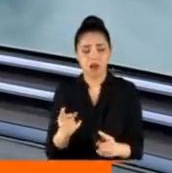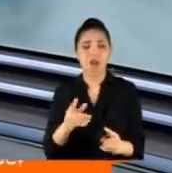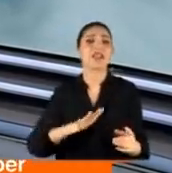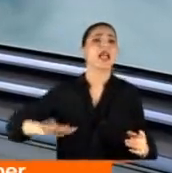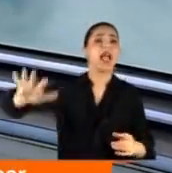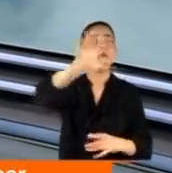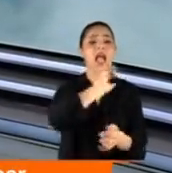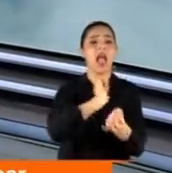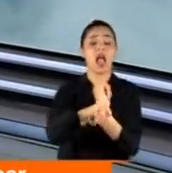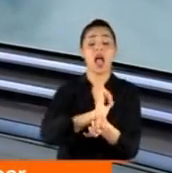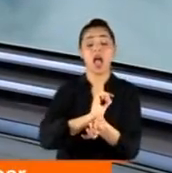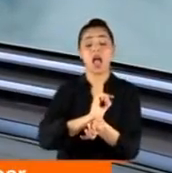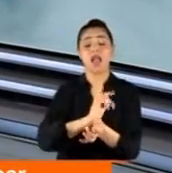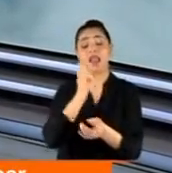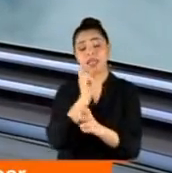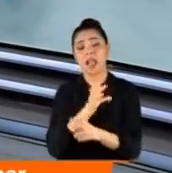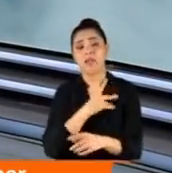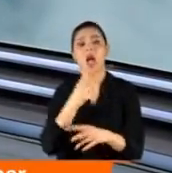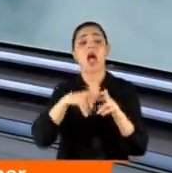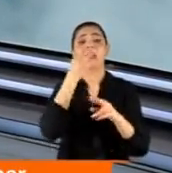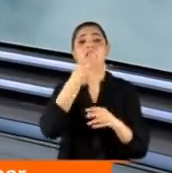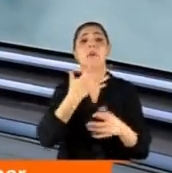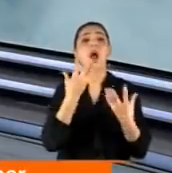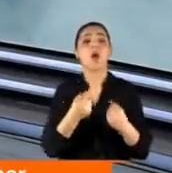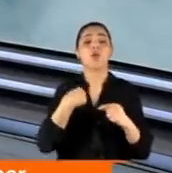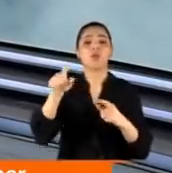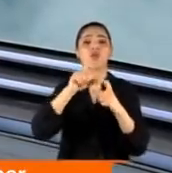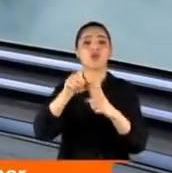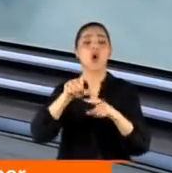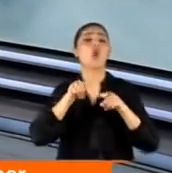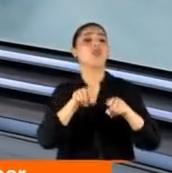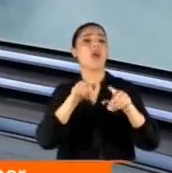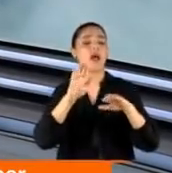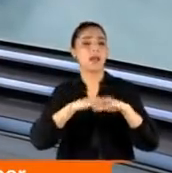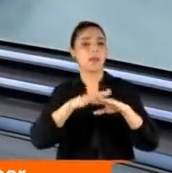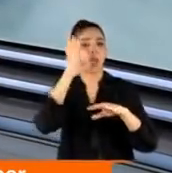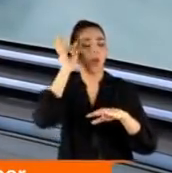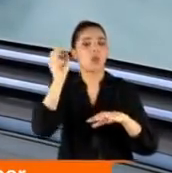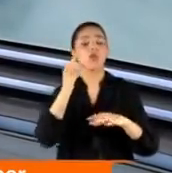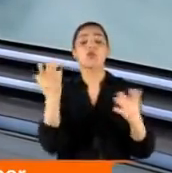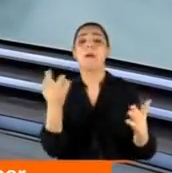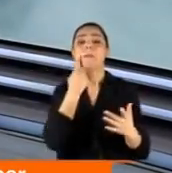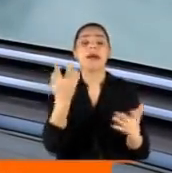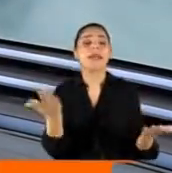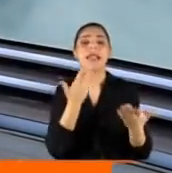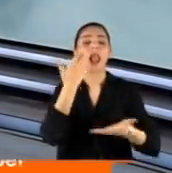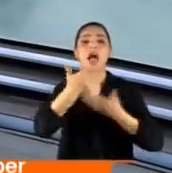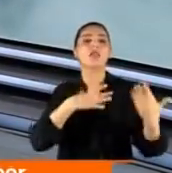herkesi, her aileyi ilgilendiriyor. Biz de ATV Haber olarak bu sorunun cevabının peşine düştük. Uzmanlar bakın ne